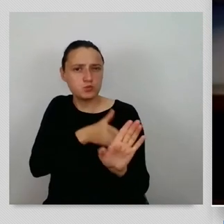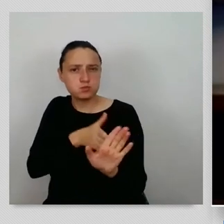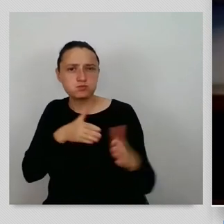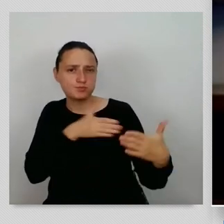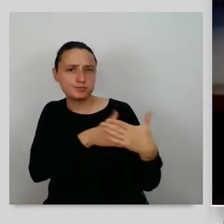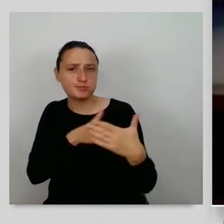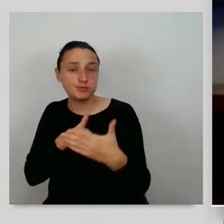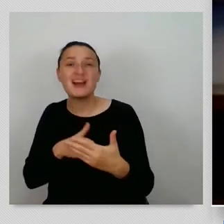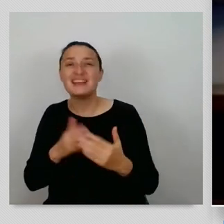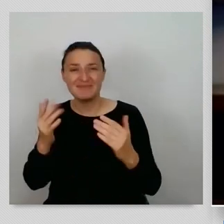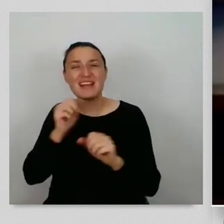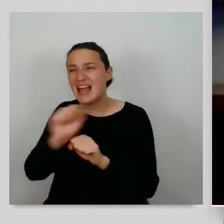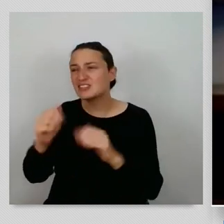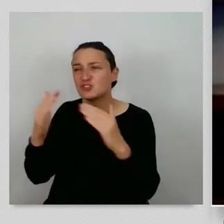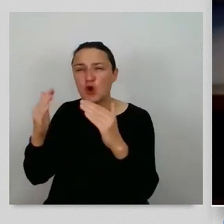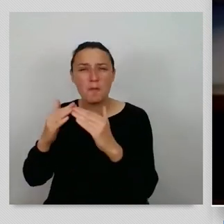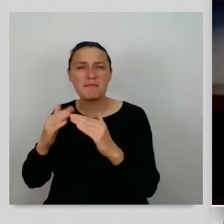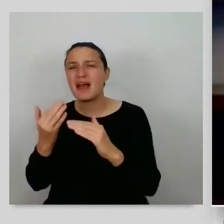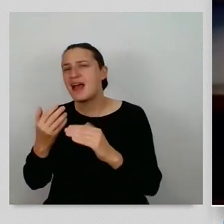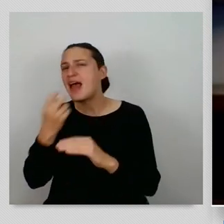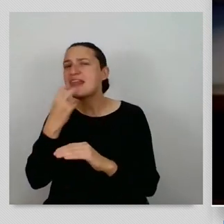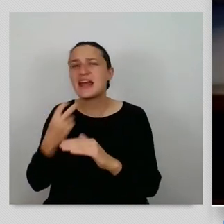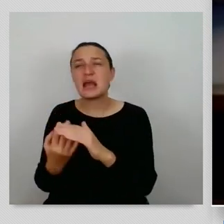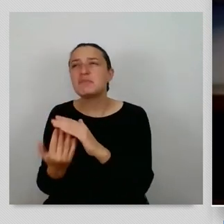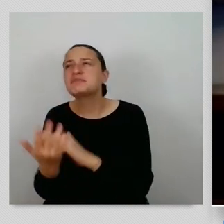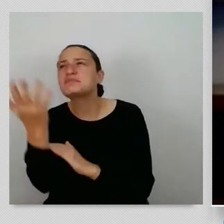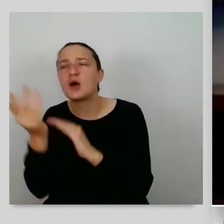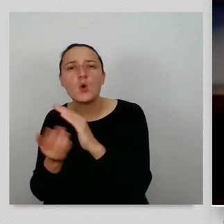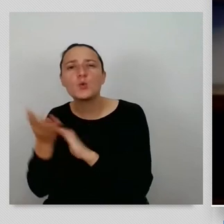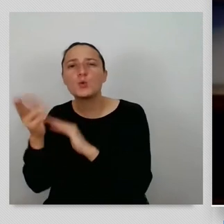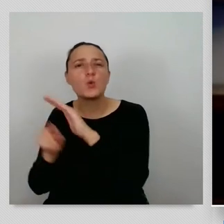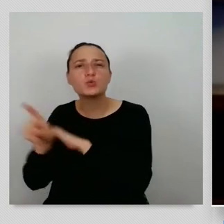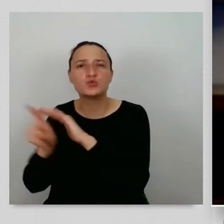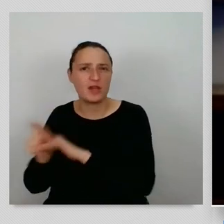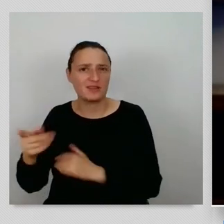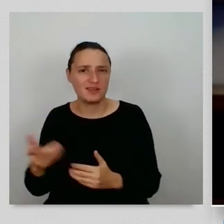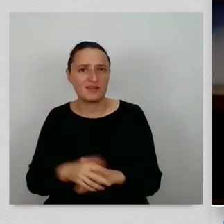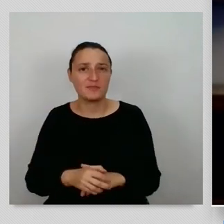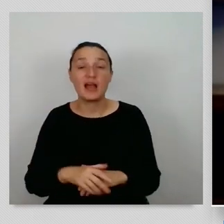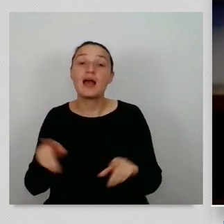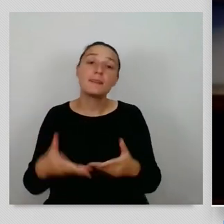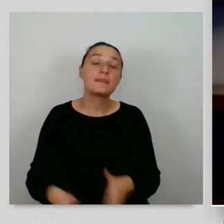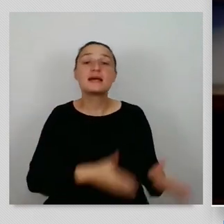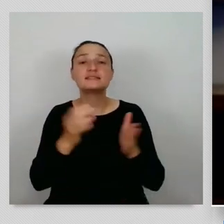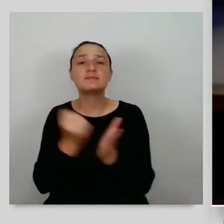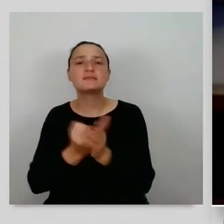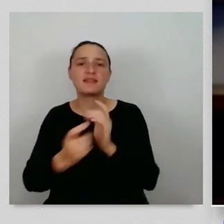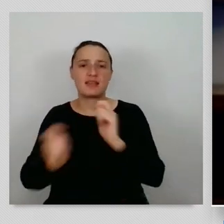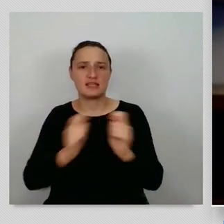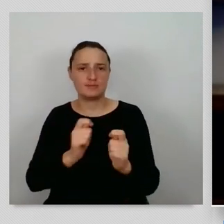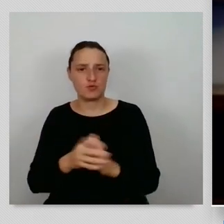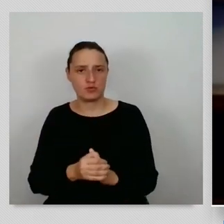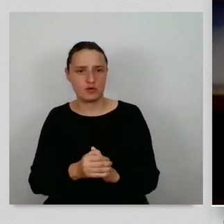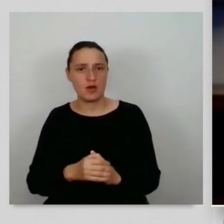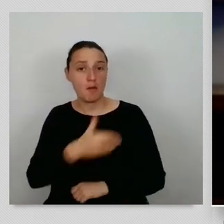bardzo dużo energii tracą. Kolejna kwestia to jest transport. Według mnie wewnątrz kraju praktycznie nie powinno być, powinna być oczywiście dobra